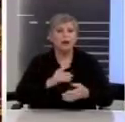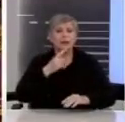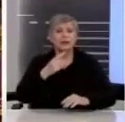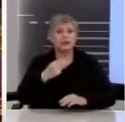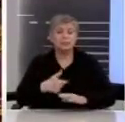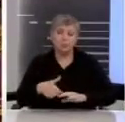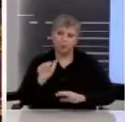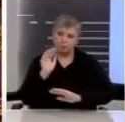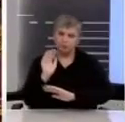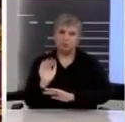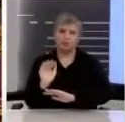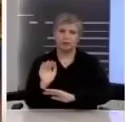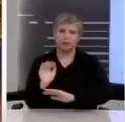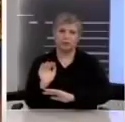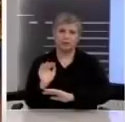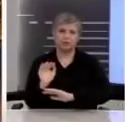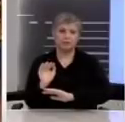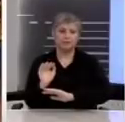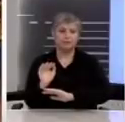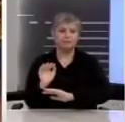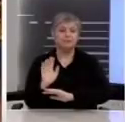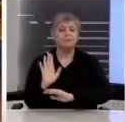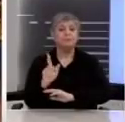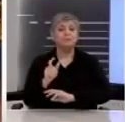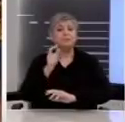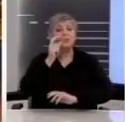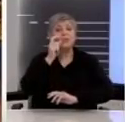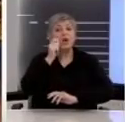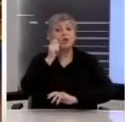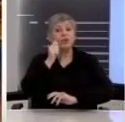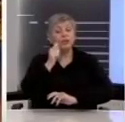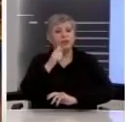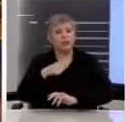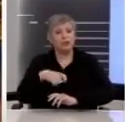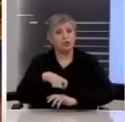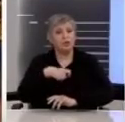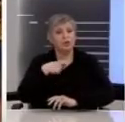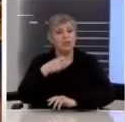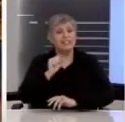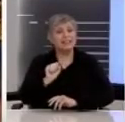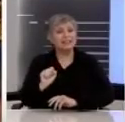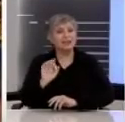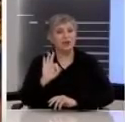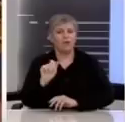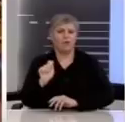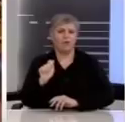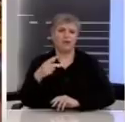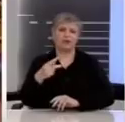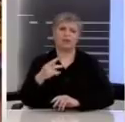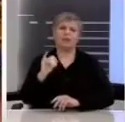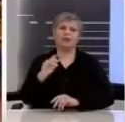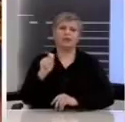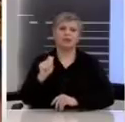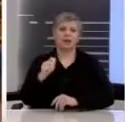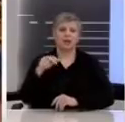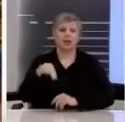ερώτημα. Ο κύριος Σφαγιανάκης λοιπόν, τον οποίον παρουσιάζεται, τι